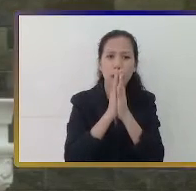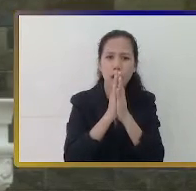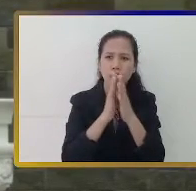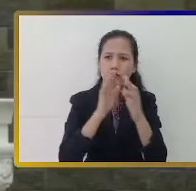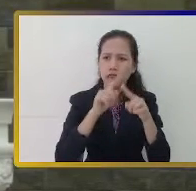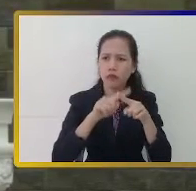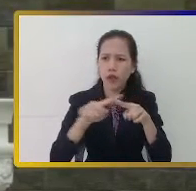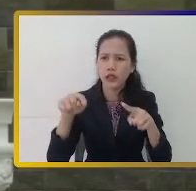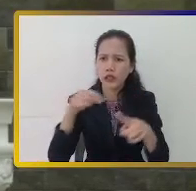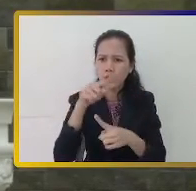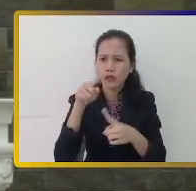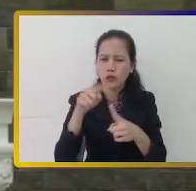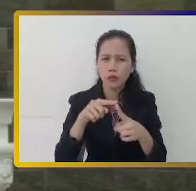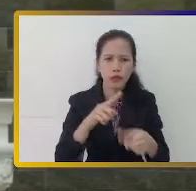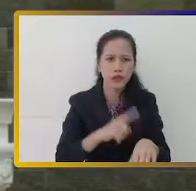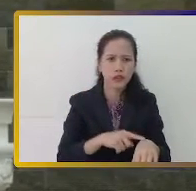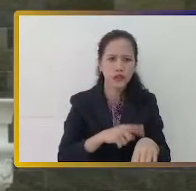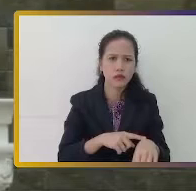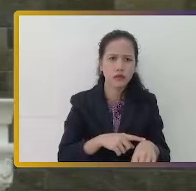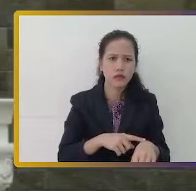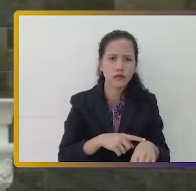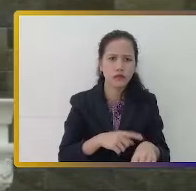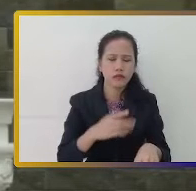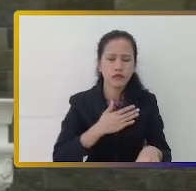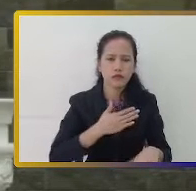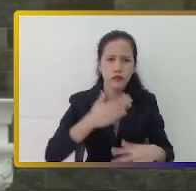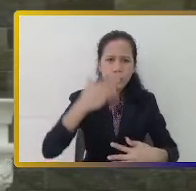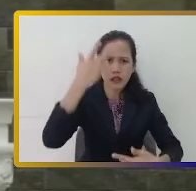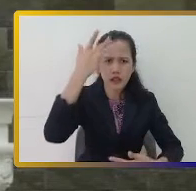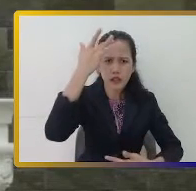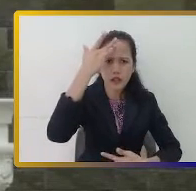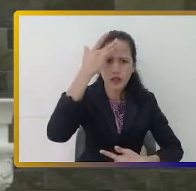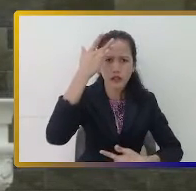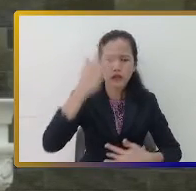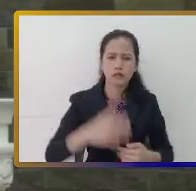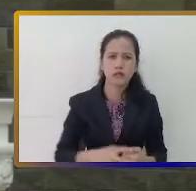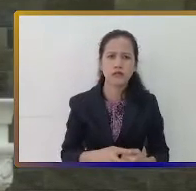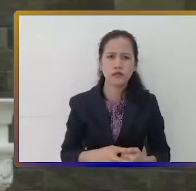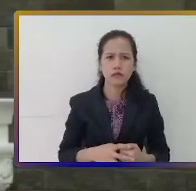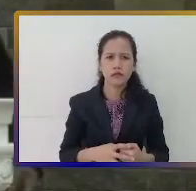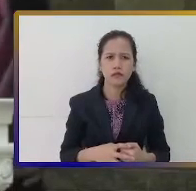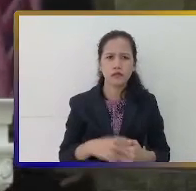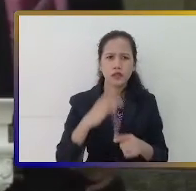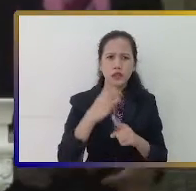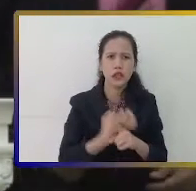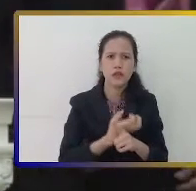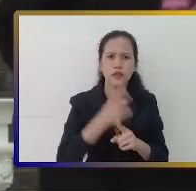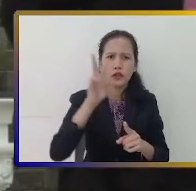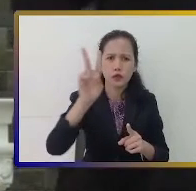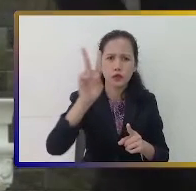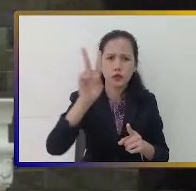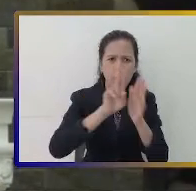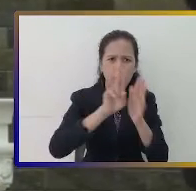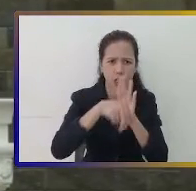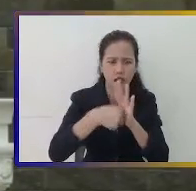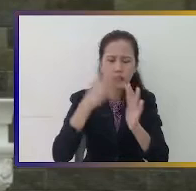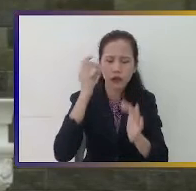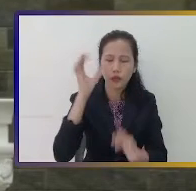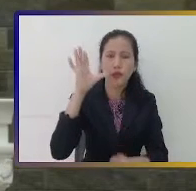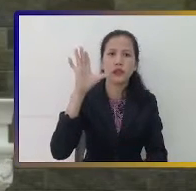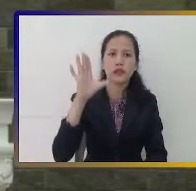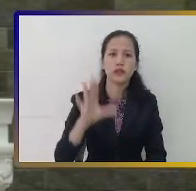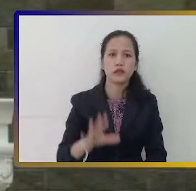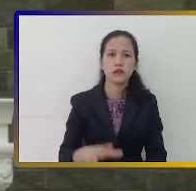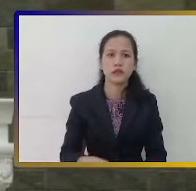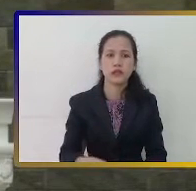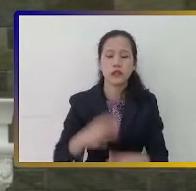ng aking pong karamdaman, very unusual, every 2 hours nagigising po ako eh. Every